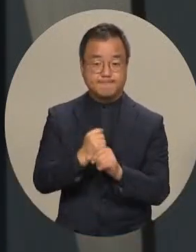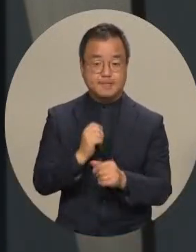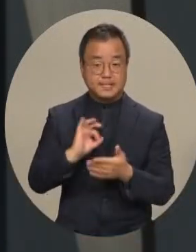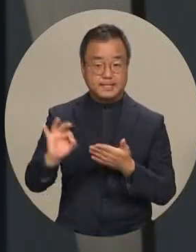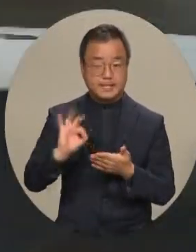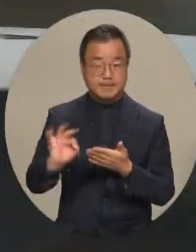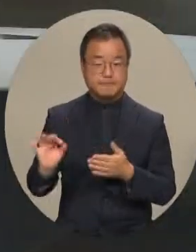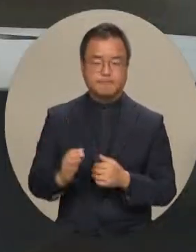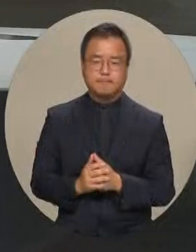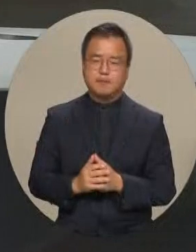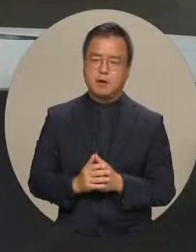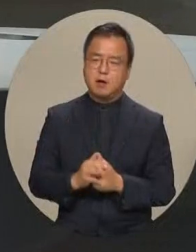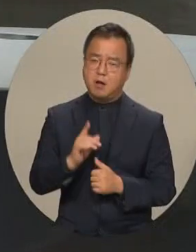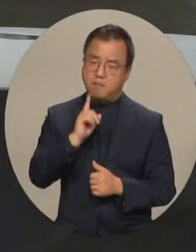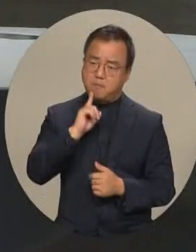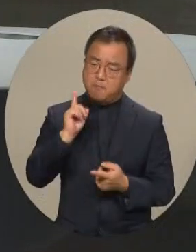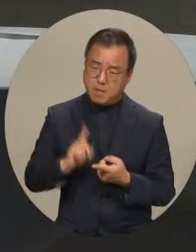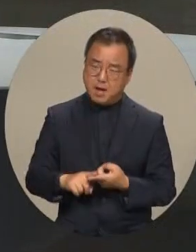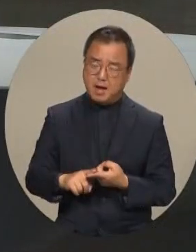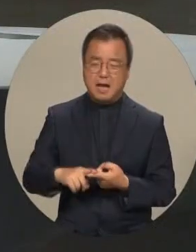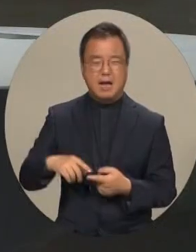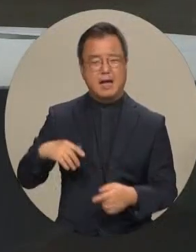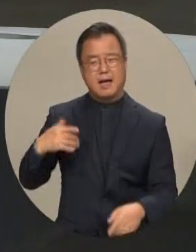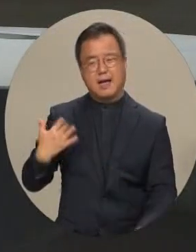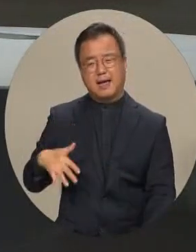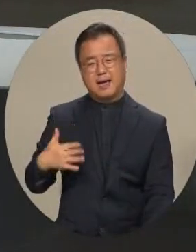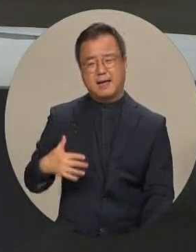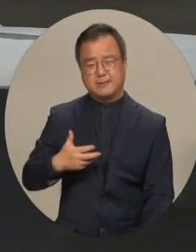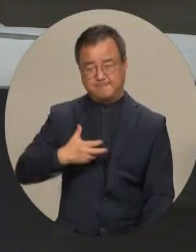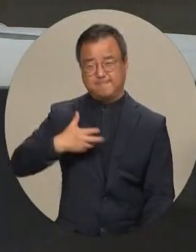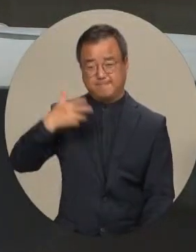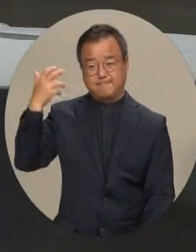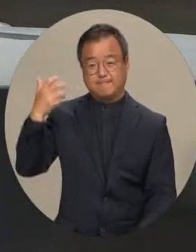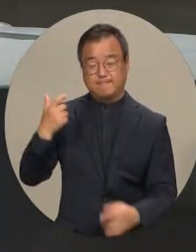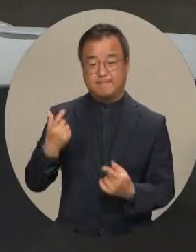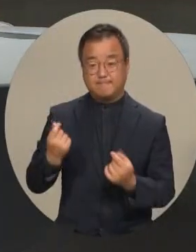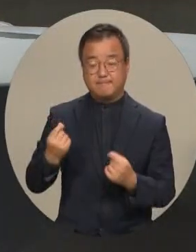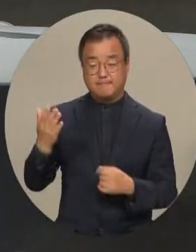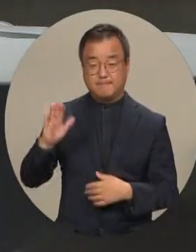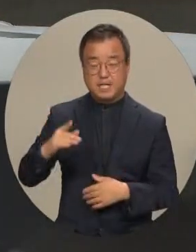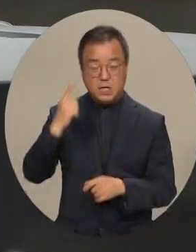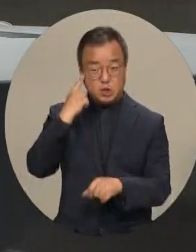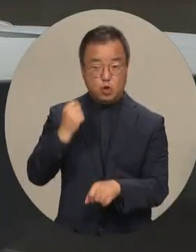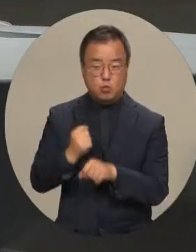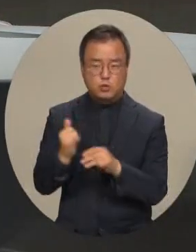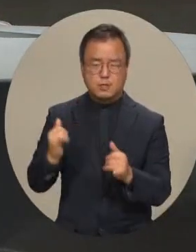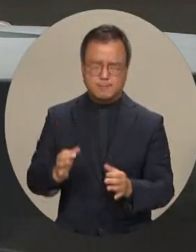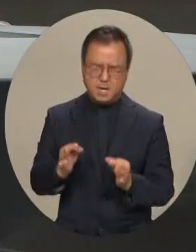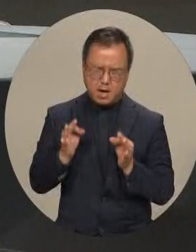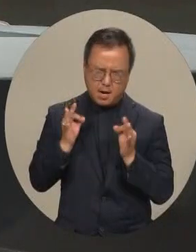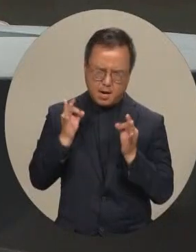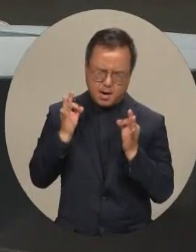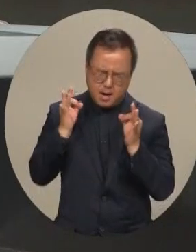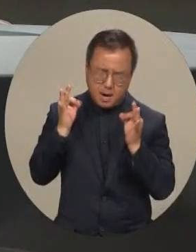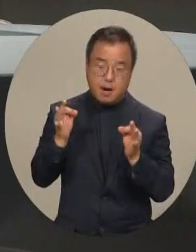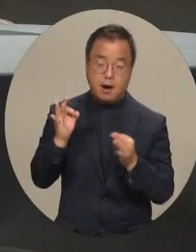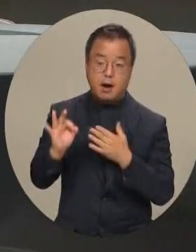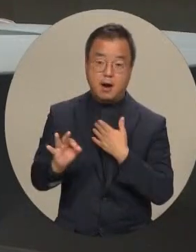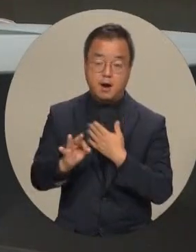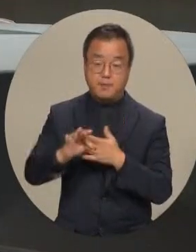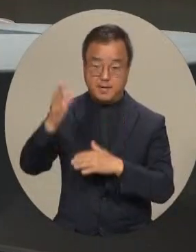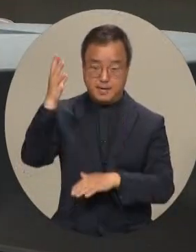예 말 그대로 아직은 꿈의 물질이지만 많은 연구진들이 최선을 다해서 노력하는 한